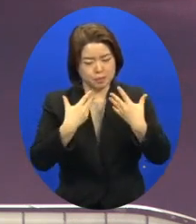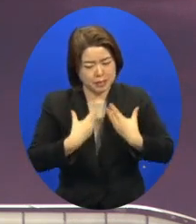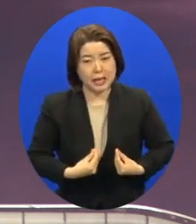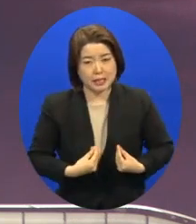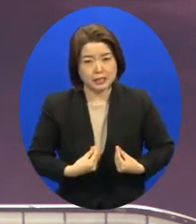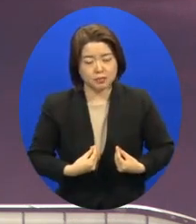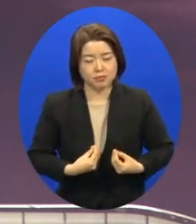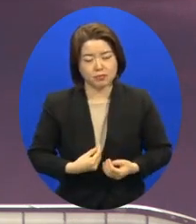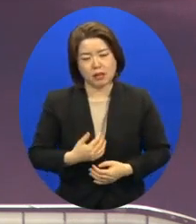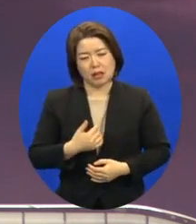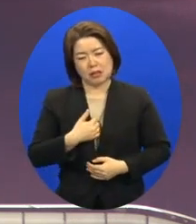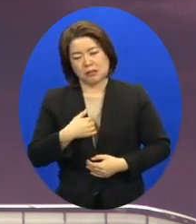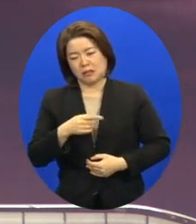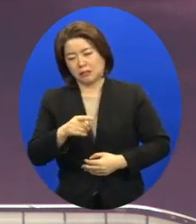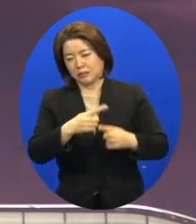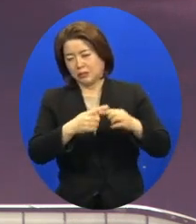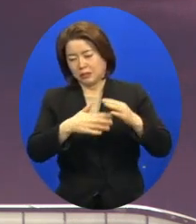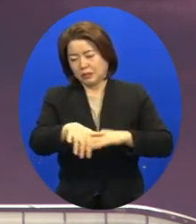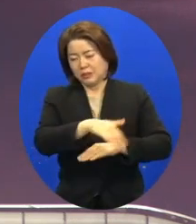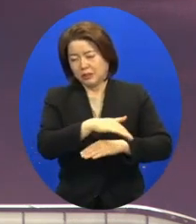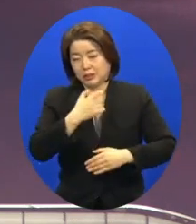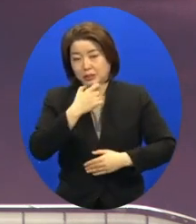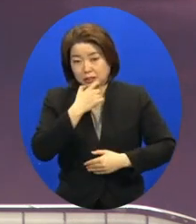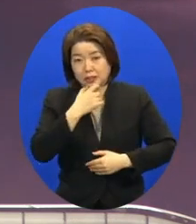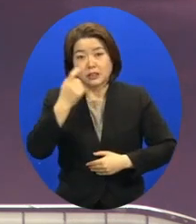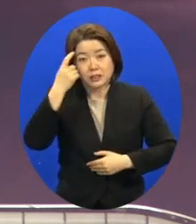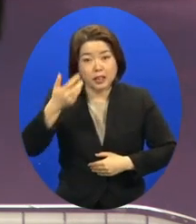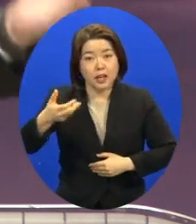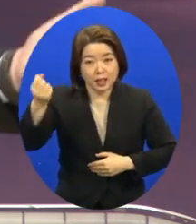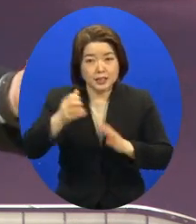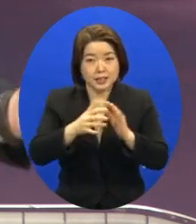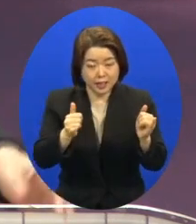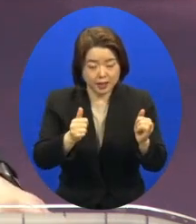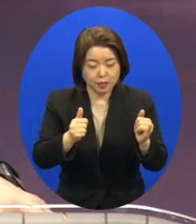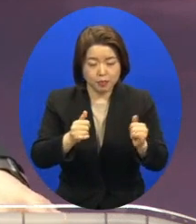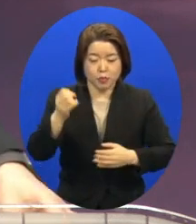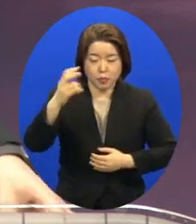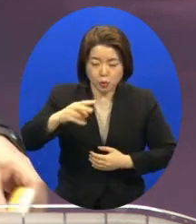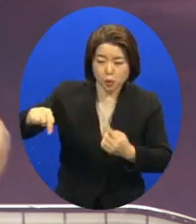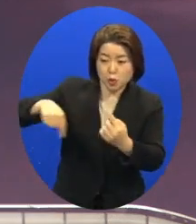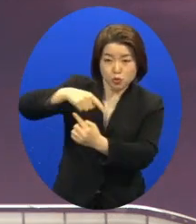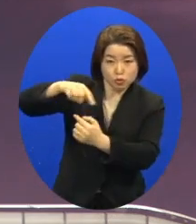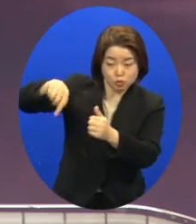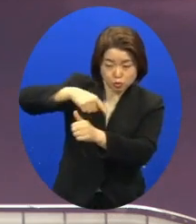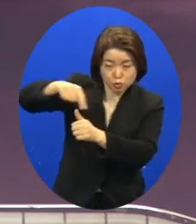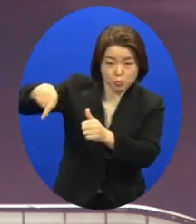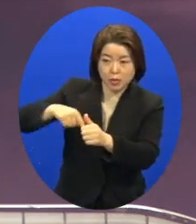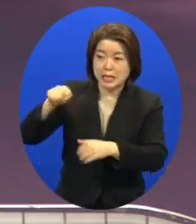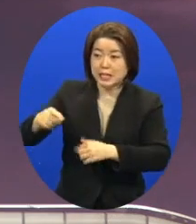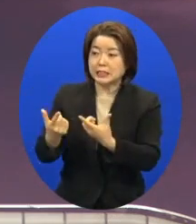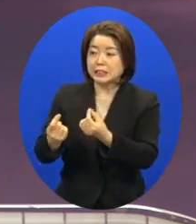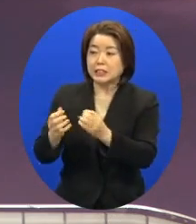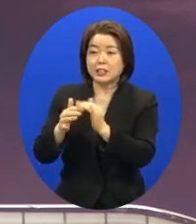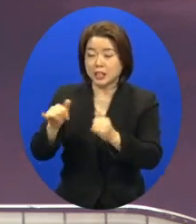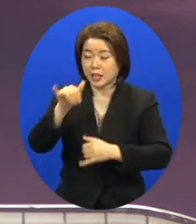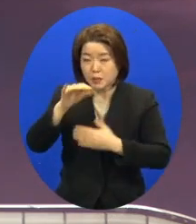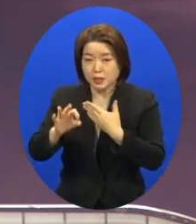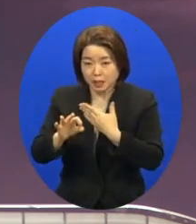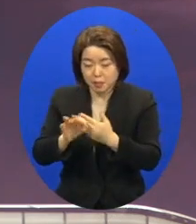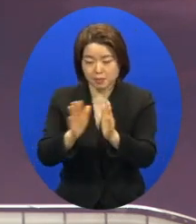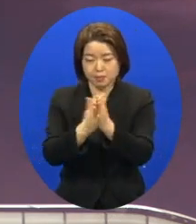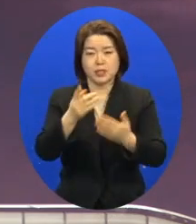교회를 다니지 말까? 이런 생각까지도 하시는 분들 또는 주변에 그런 분들이 있다면 책 하나를 소개해드리고